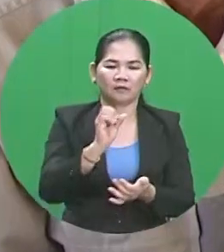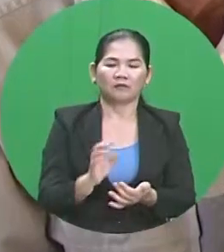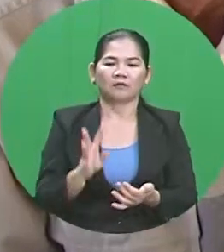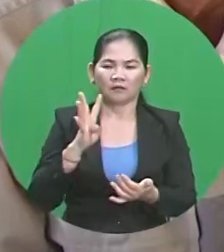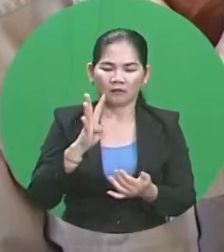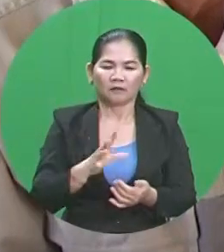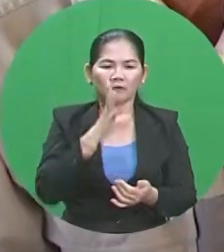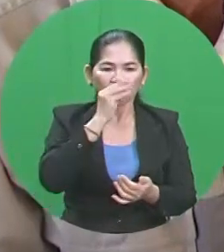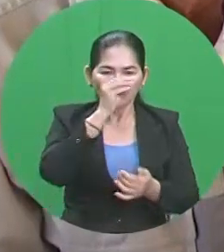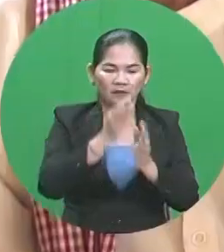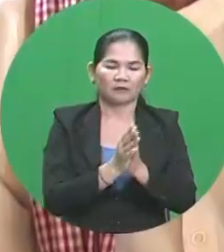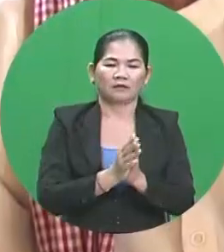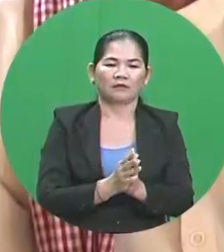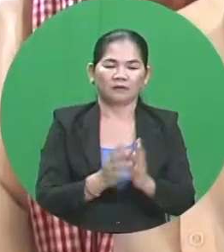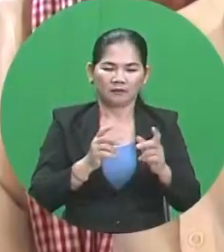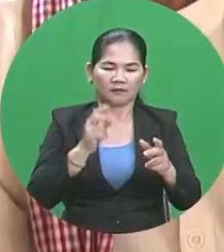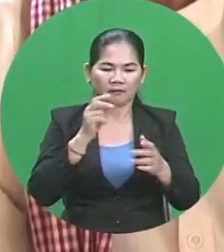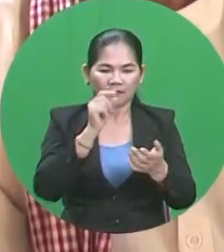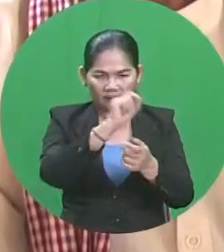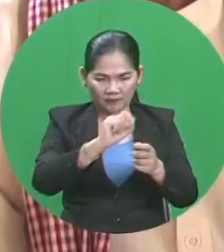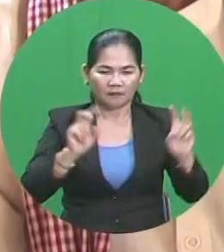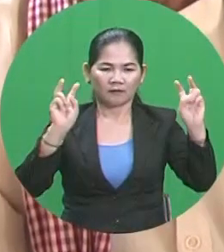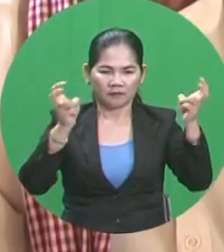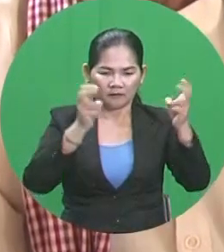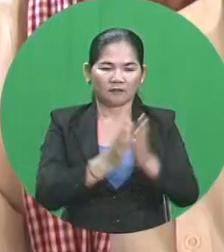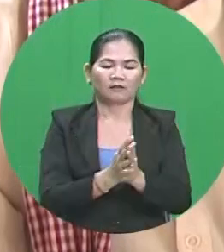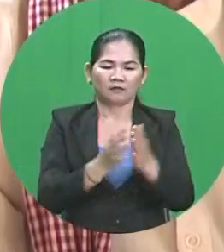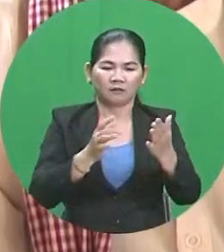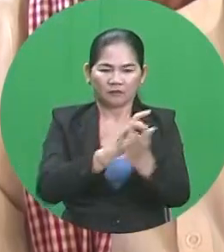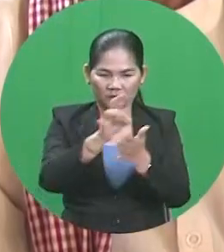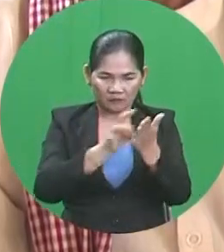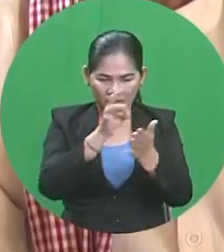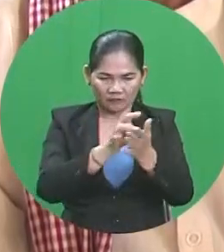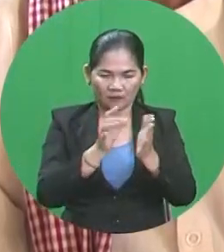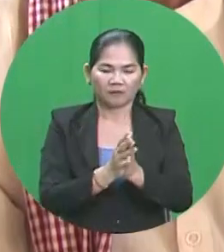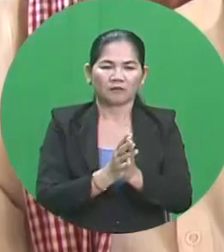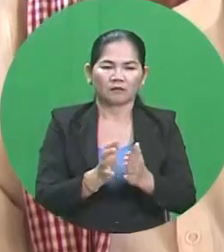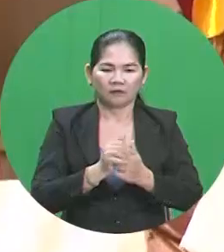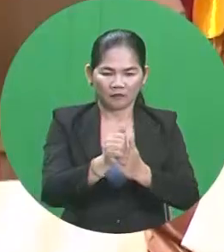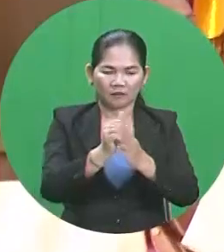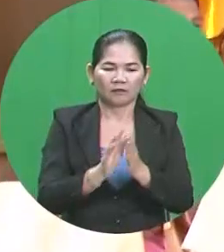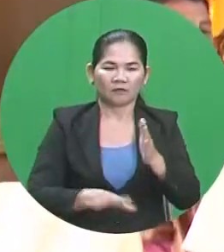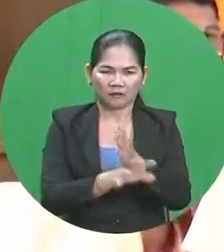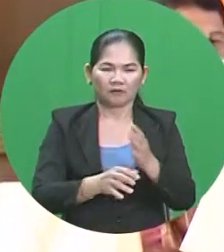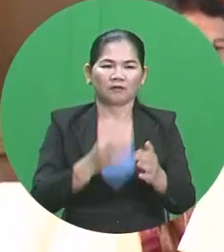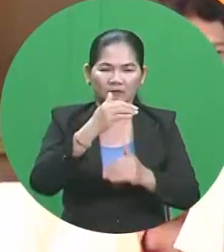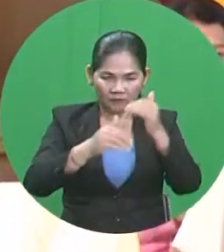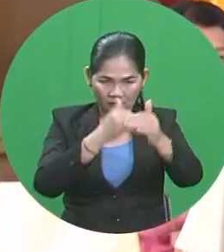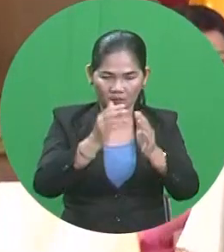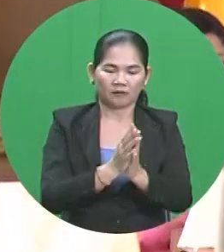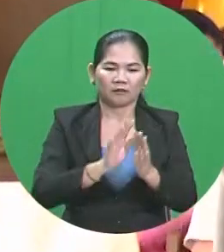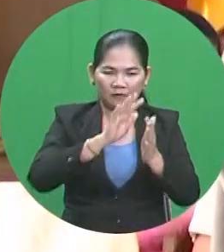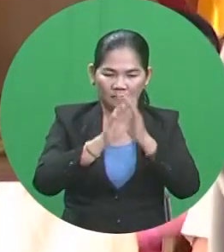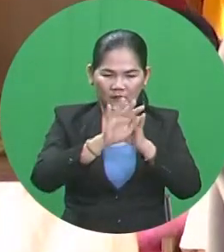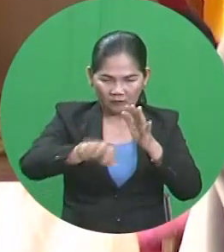សាសន៍ថាតាមរយៈការចរិតទុកនៅពាក្យស្លោកដែលនឹងដកជាប់ជាមួយប្រជាពលរដ្ឋនិងអ្នកដឹកនាំកម្ពុជាគ្រប់ជំនាន់គឺអរគុណ